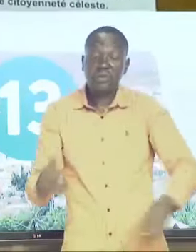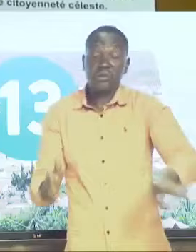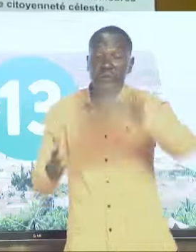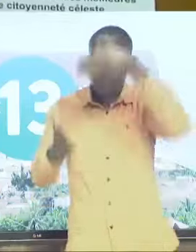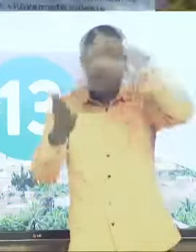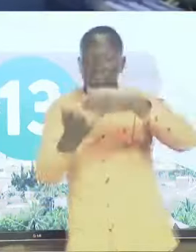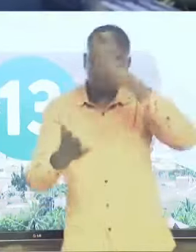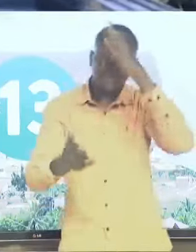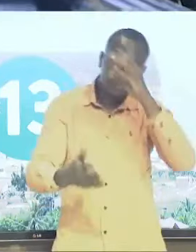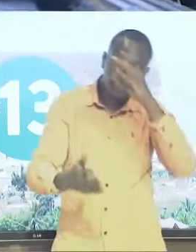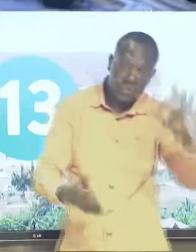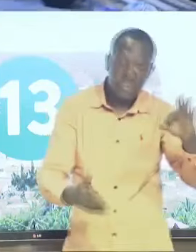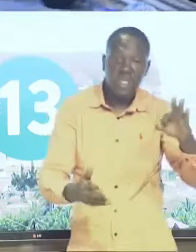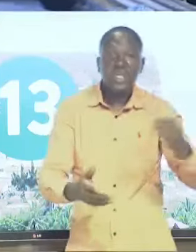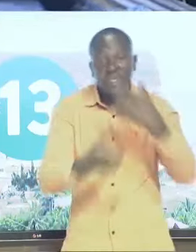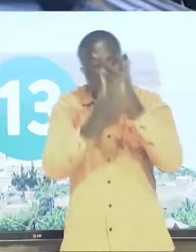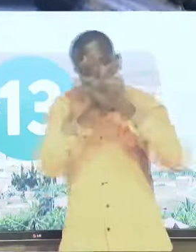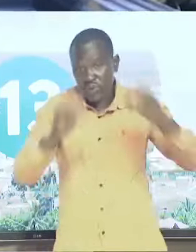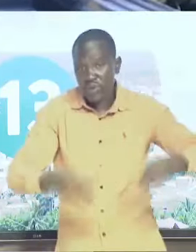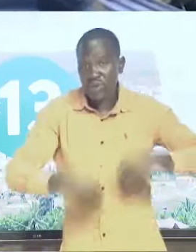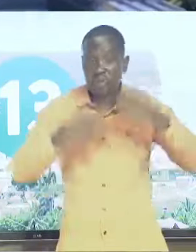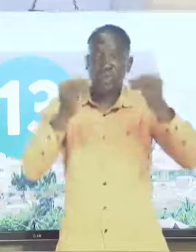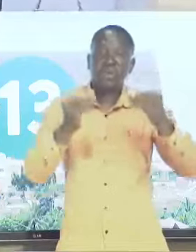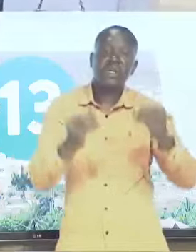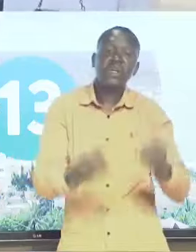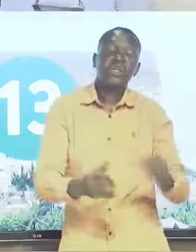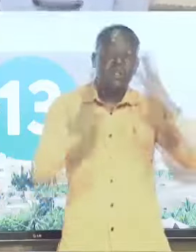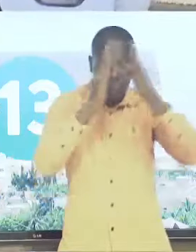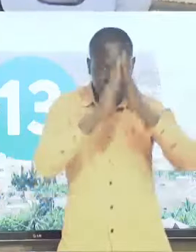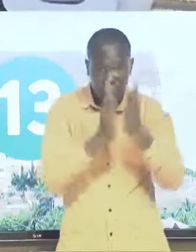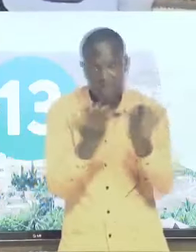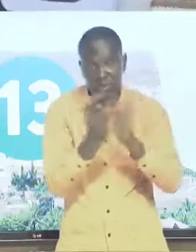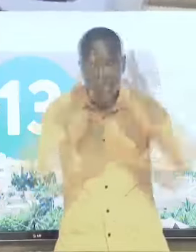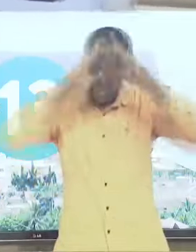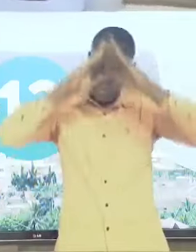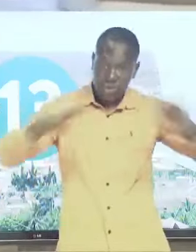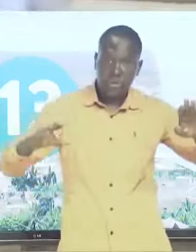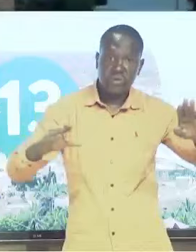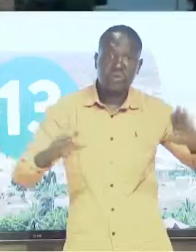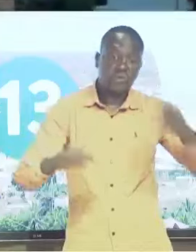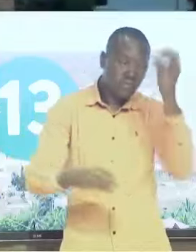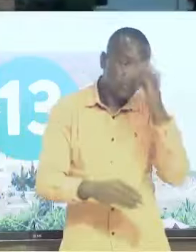CFA et est disponible dans les différentes librairies de la place.